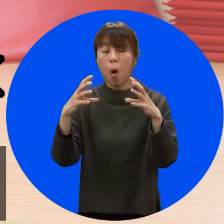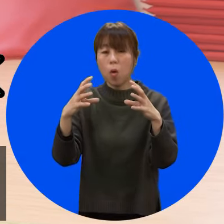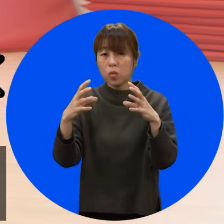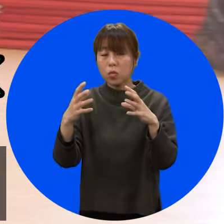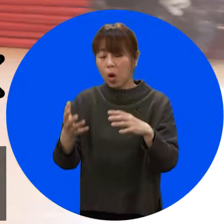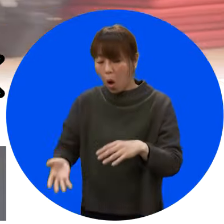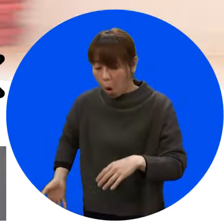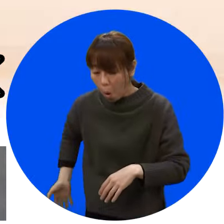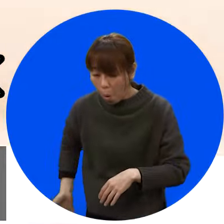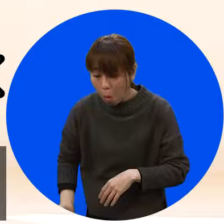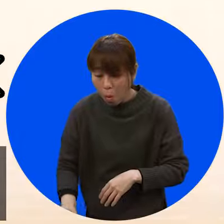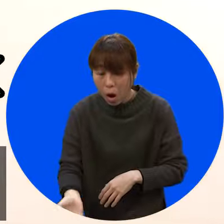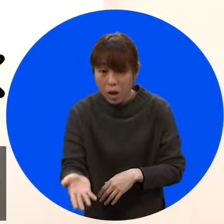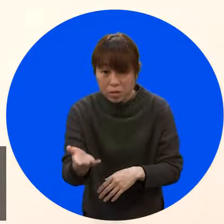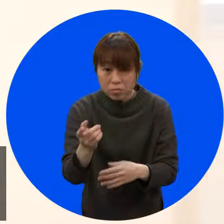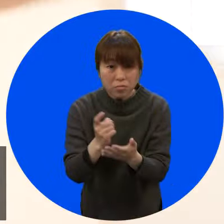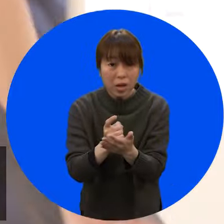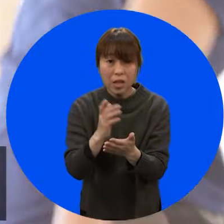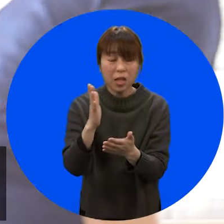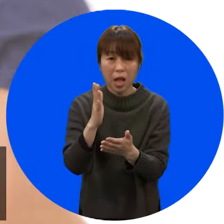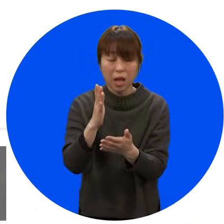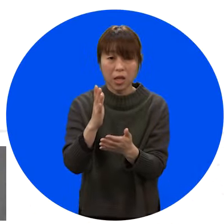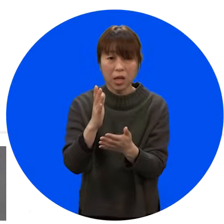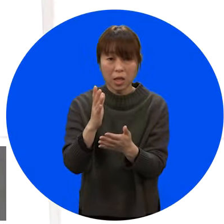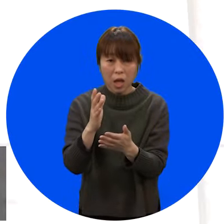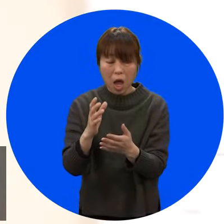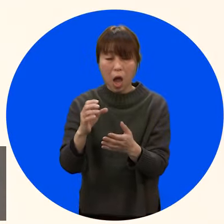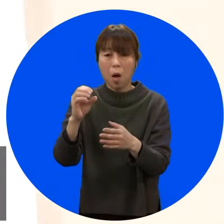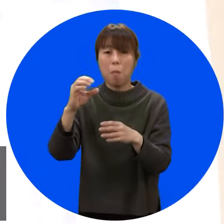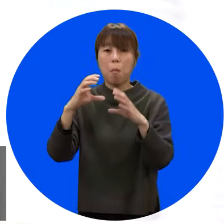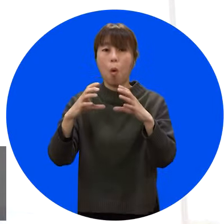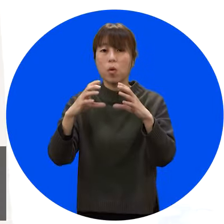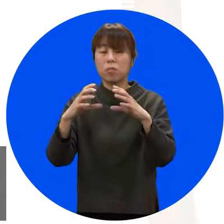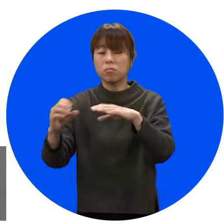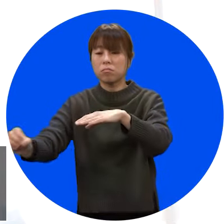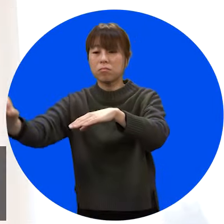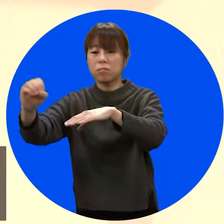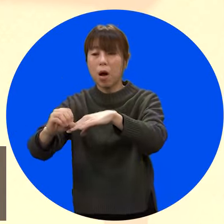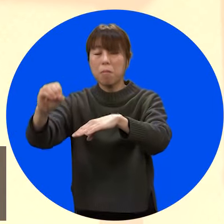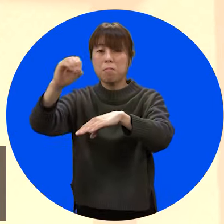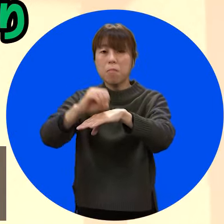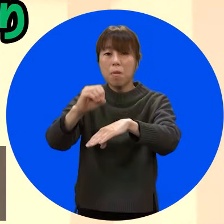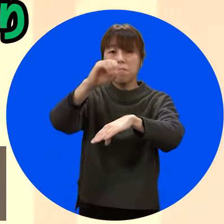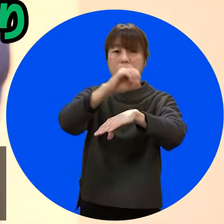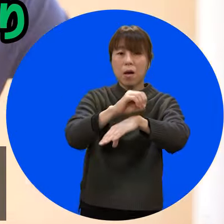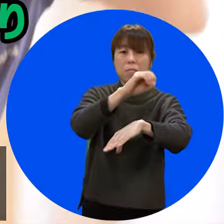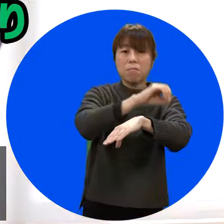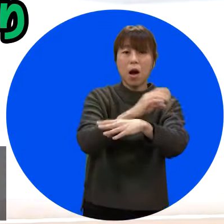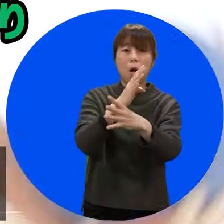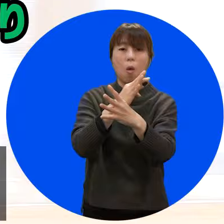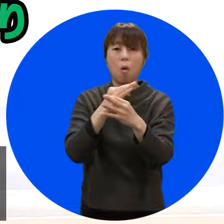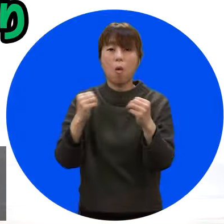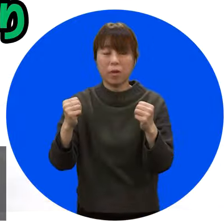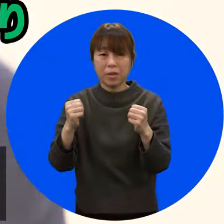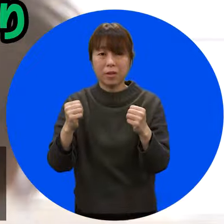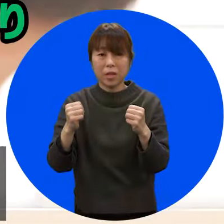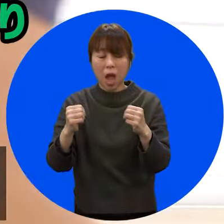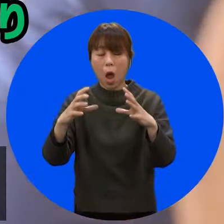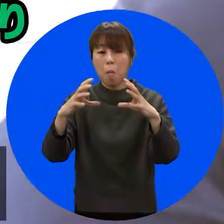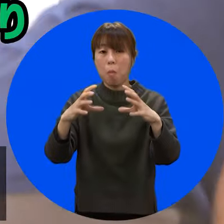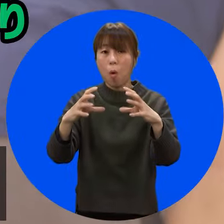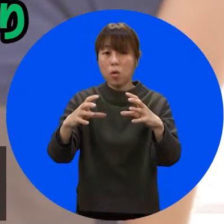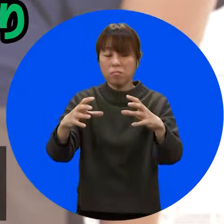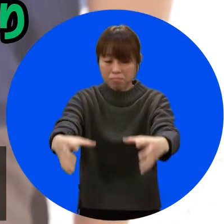這うようなボールだけじゃなくて、こうバウンドさせるようなあのボールが増えてきていて、そのボールに合わせて体